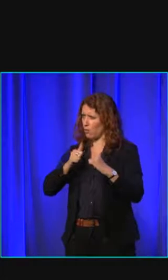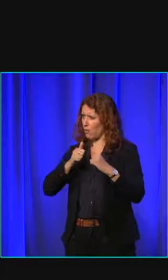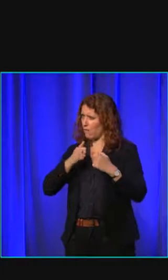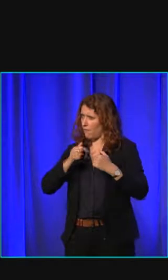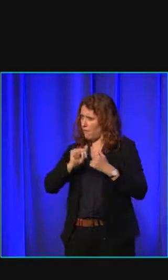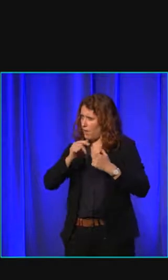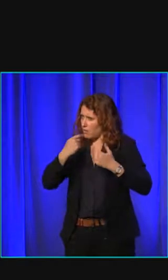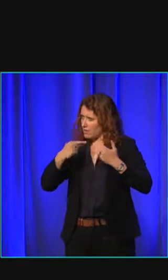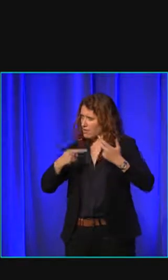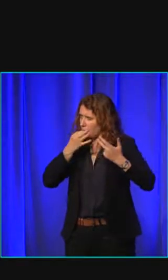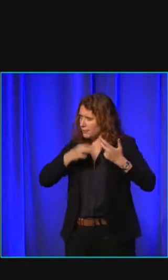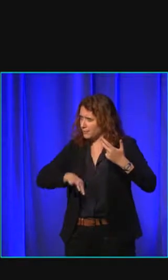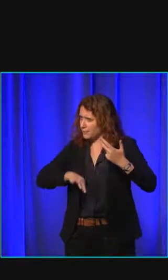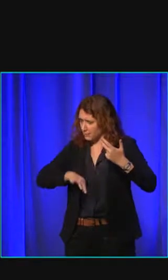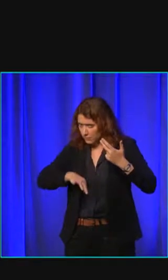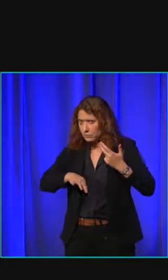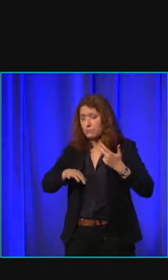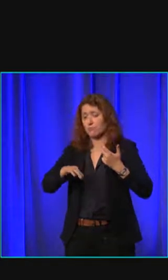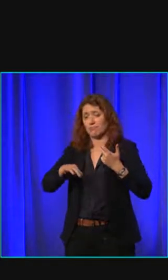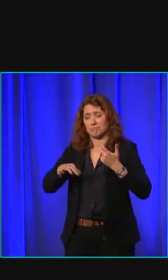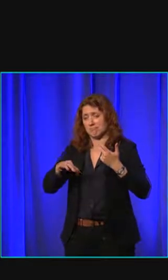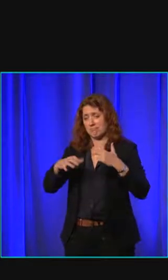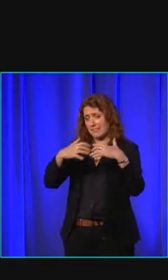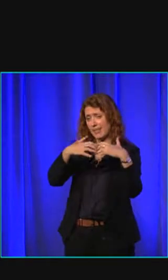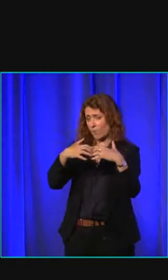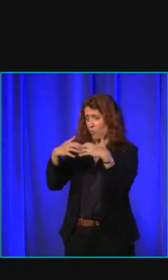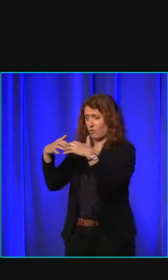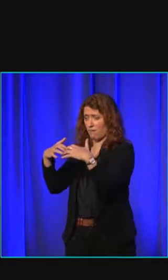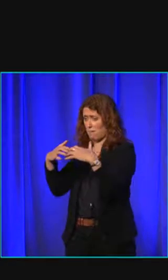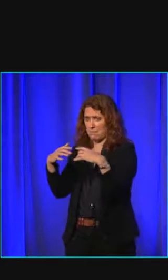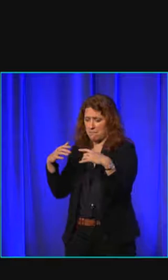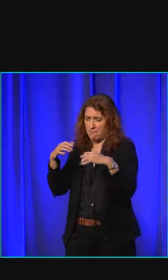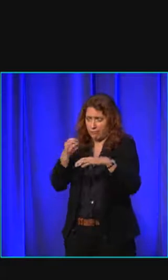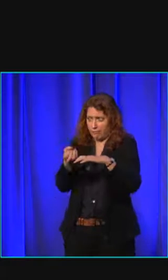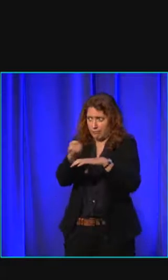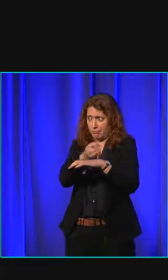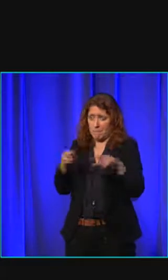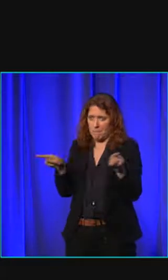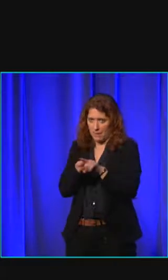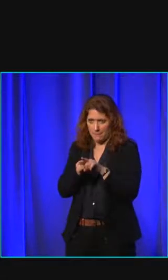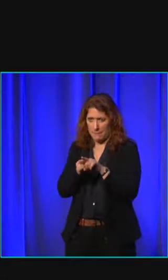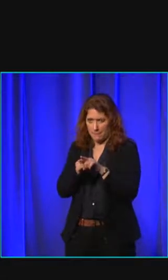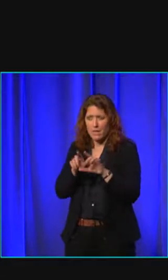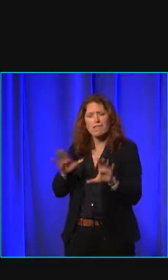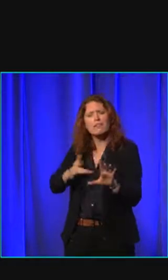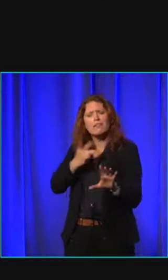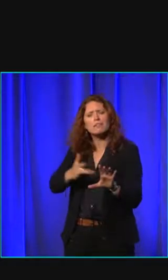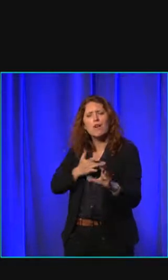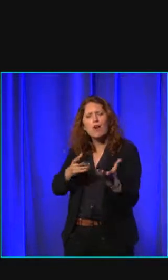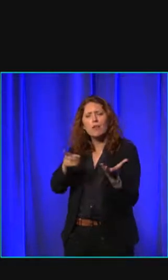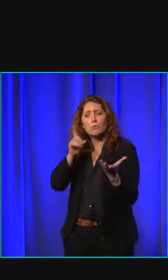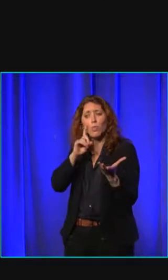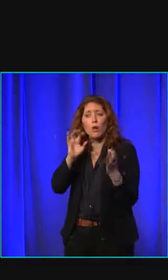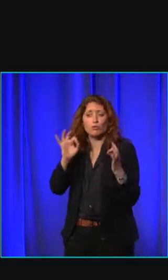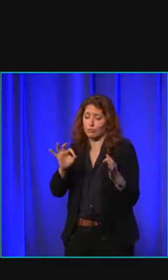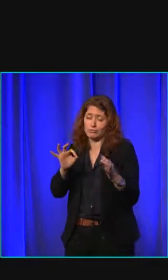zones communes de notre cerveau qui sont activées. Et c'est très intéressant parce que c'est toujours les